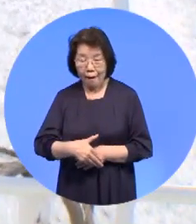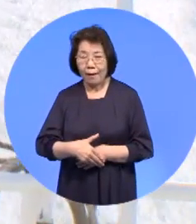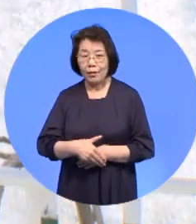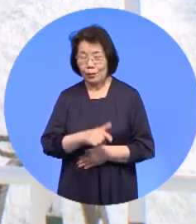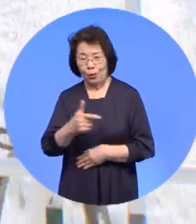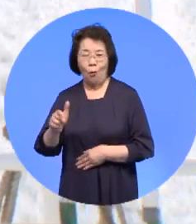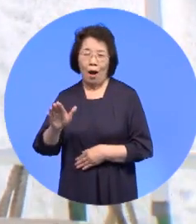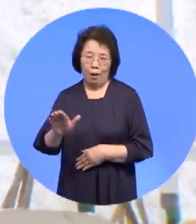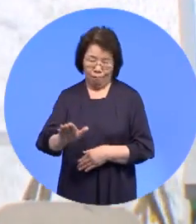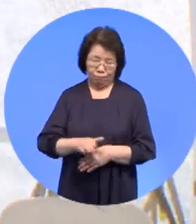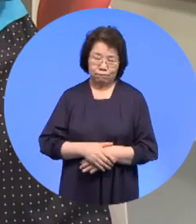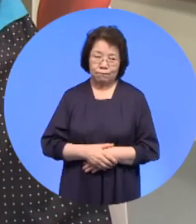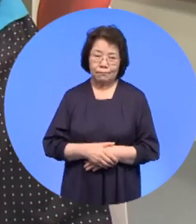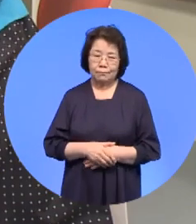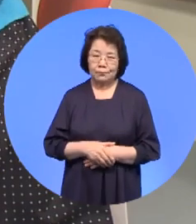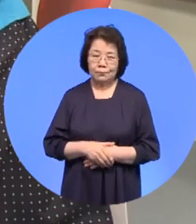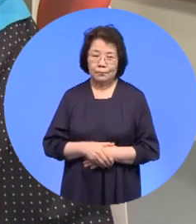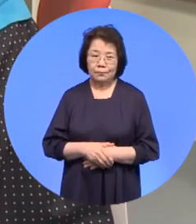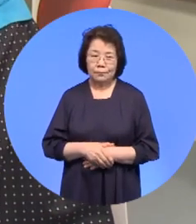い